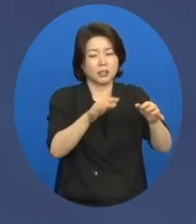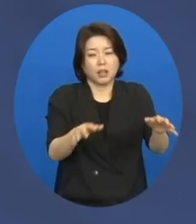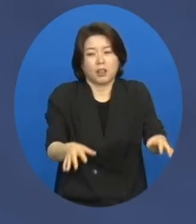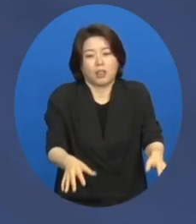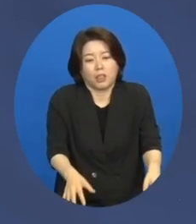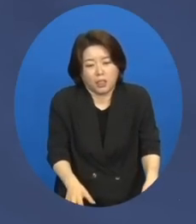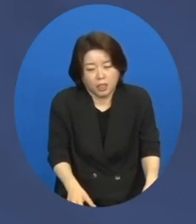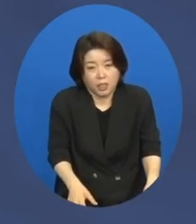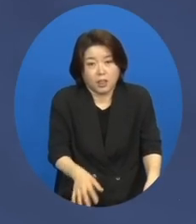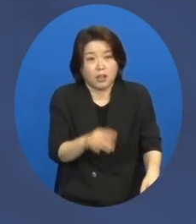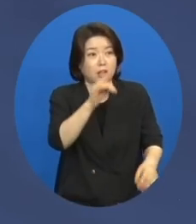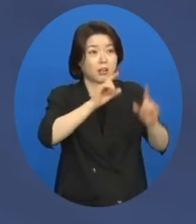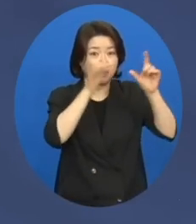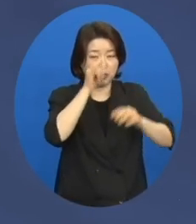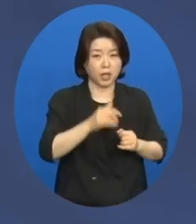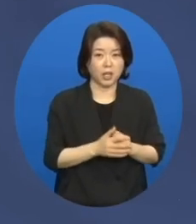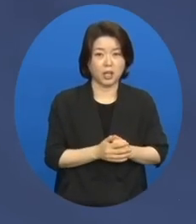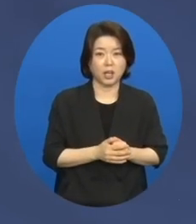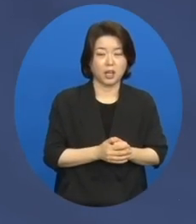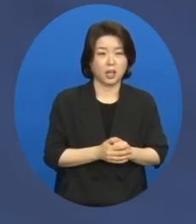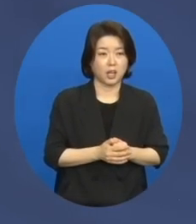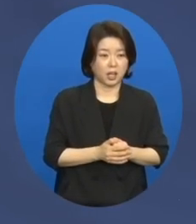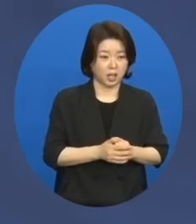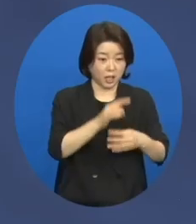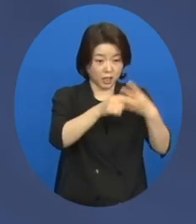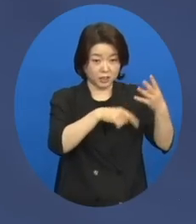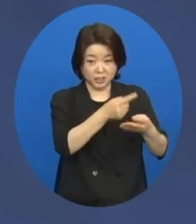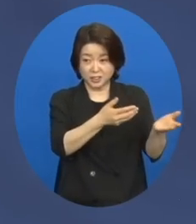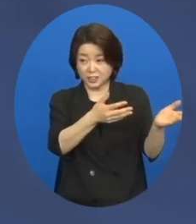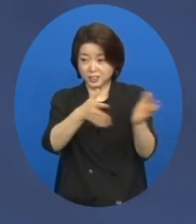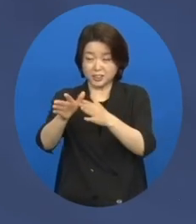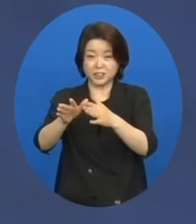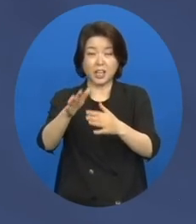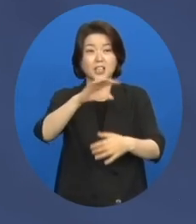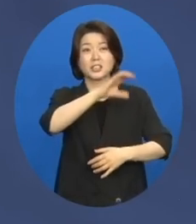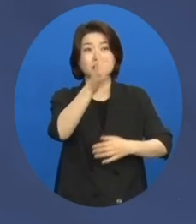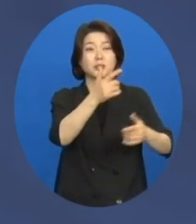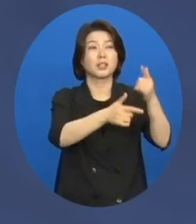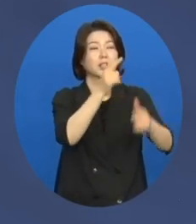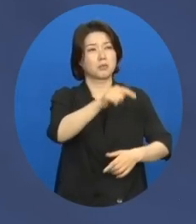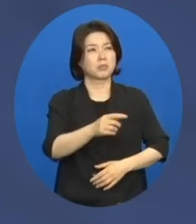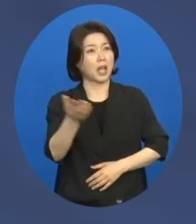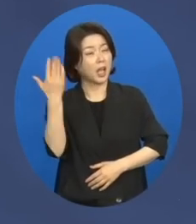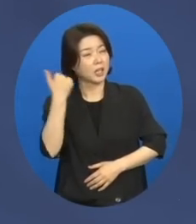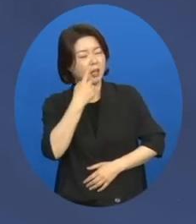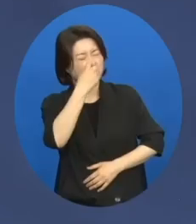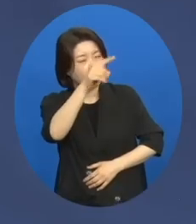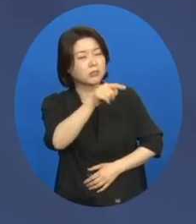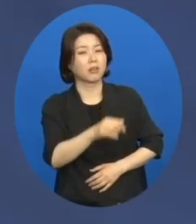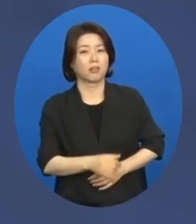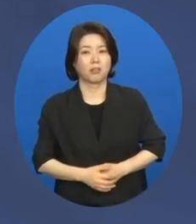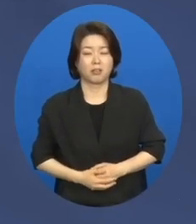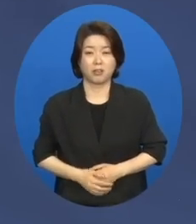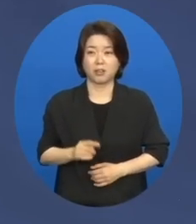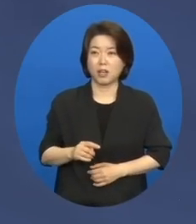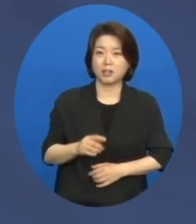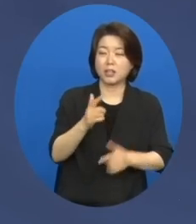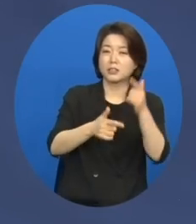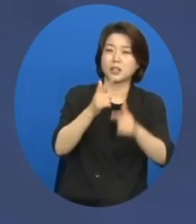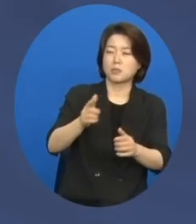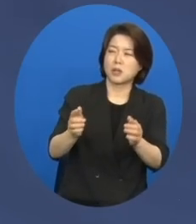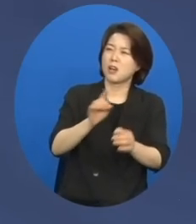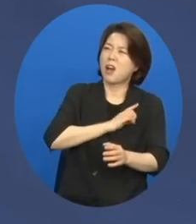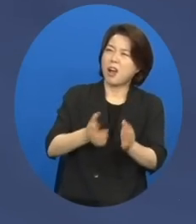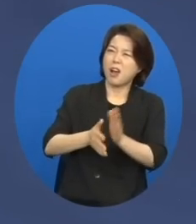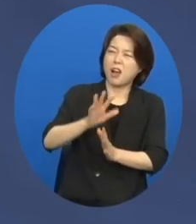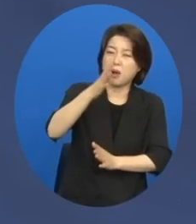있는 거예요. 이걸 철 지난 크리스마스 추리라 그래요. 한때 너무너무 멋진 크리스마스 추리만 보면 나무 중에 가장